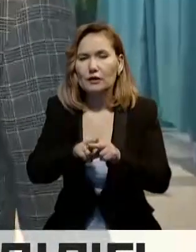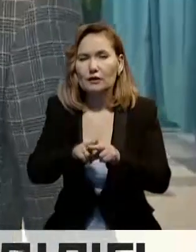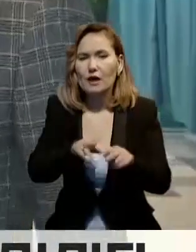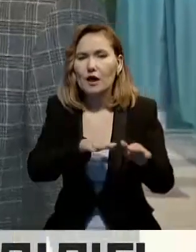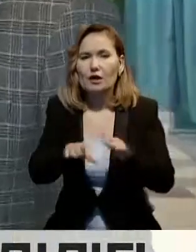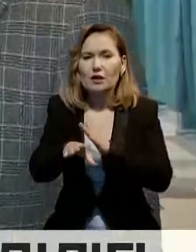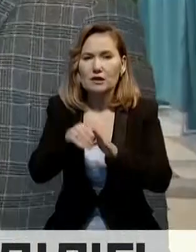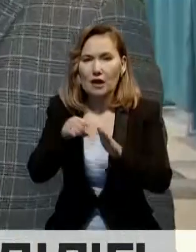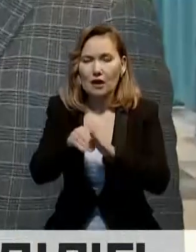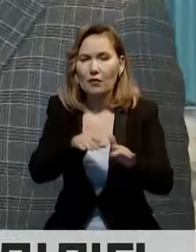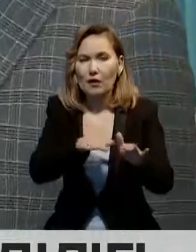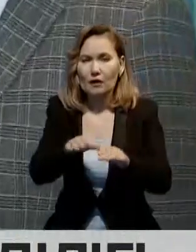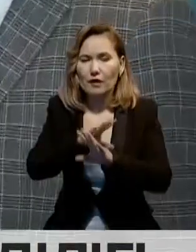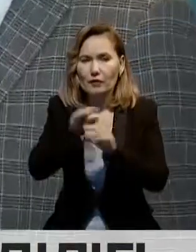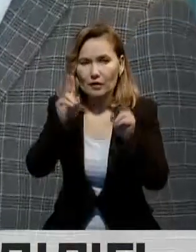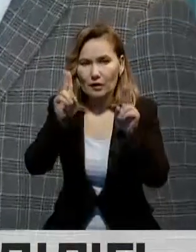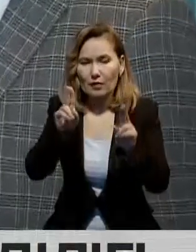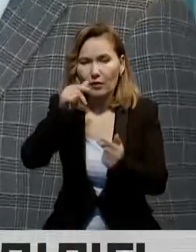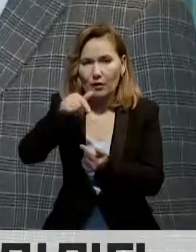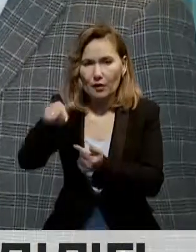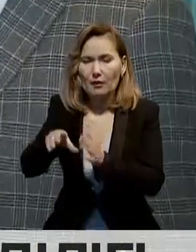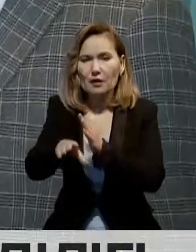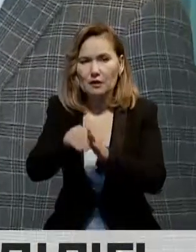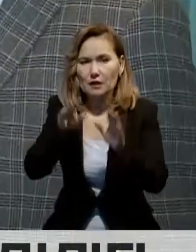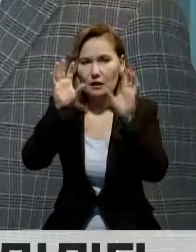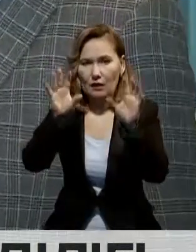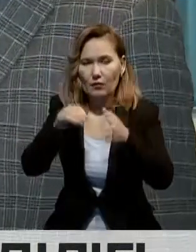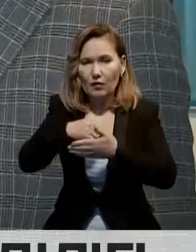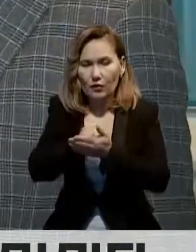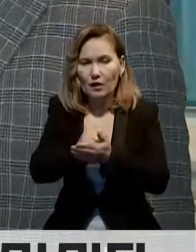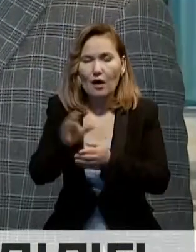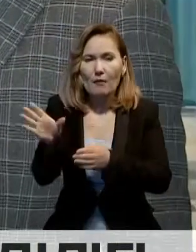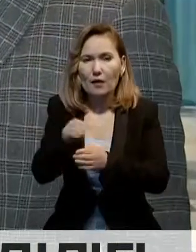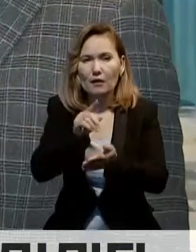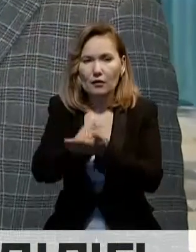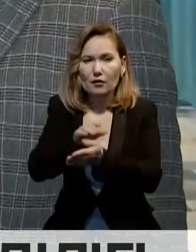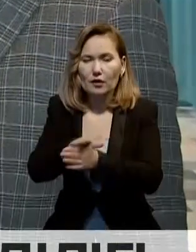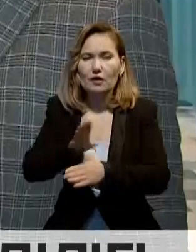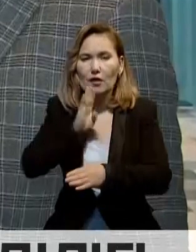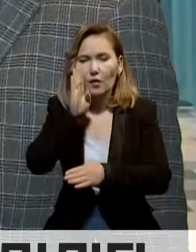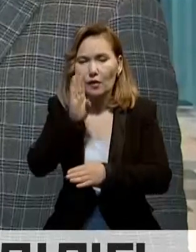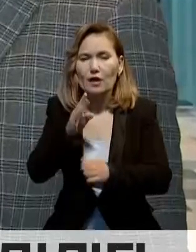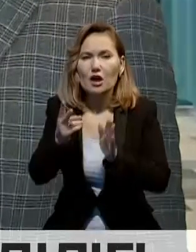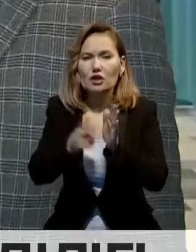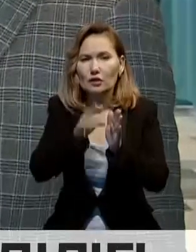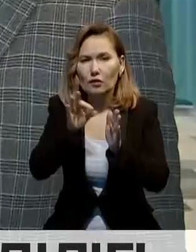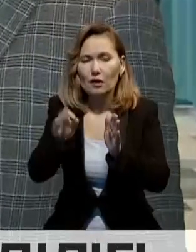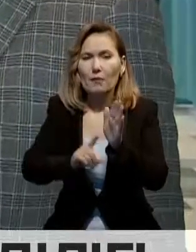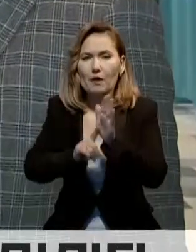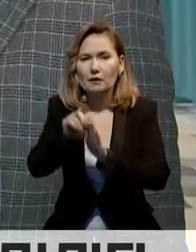Сайлау өзінің ережесіне сай, кәдімгі сайлау туралы заңдылықтың нормасымен өтуде. Таңертең сайлау учаскелері 7-ден бастап,